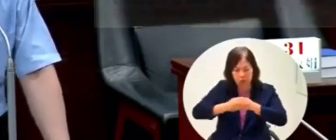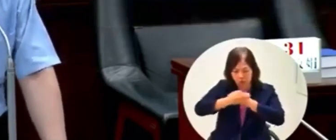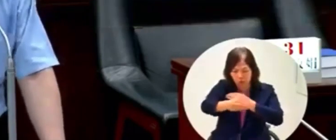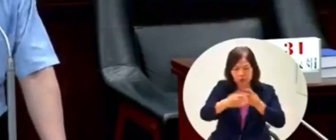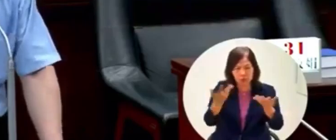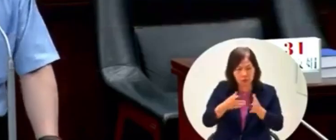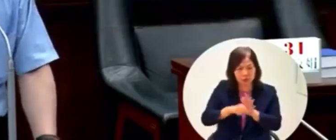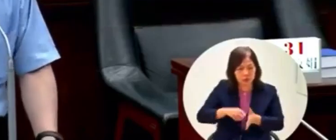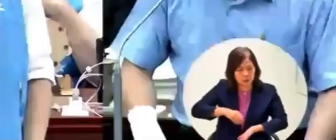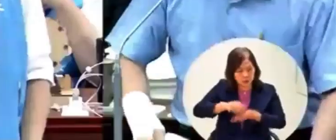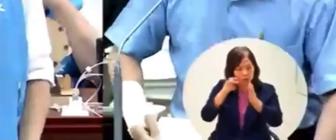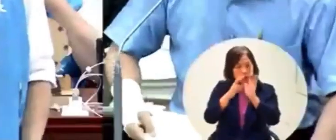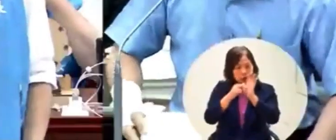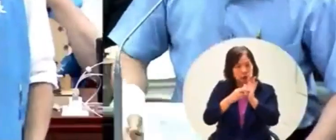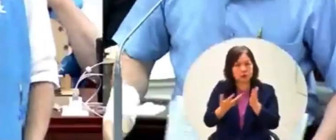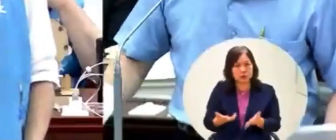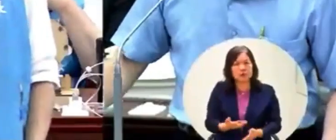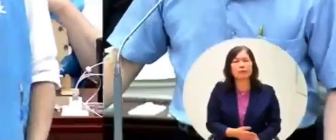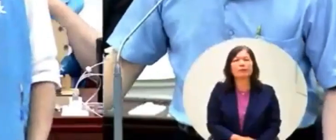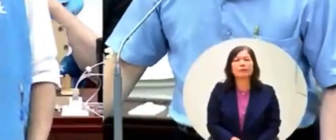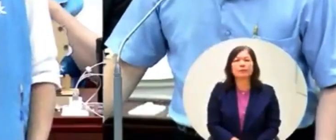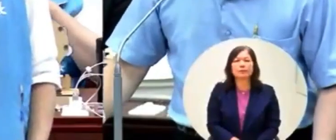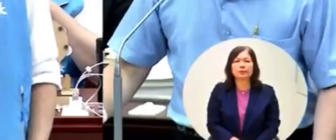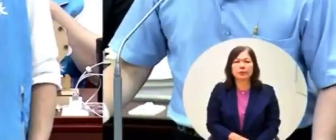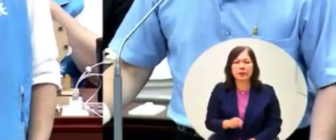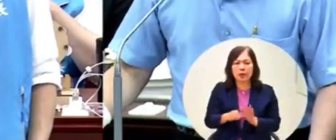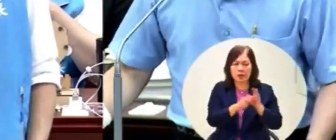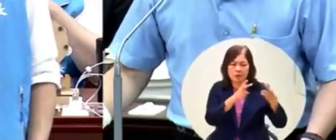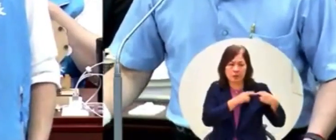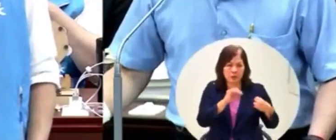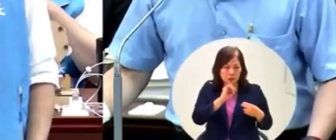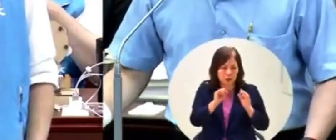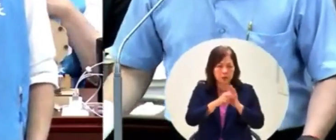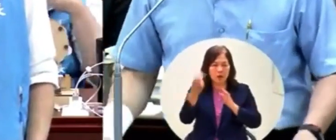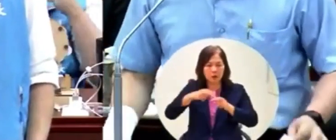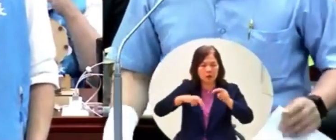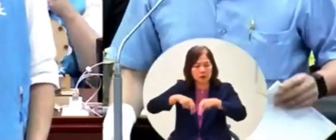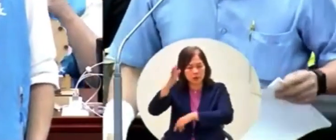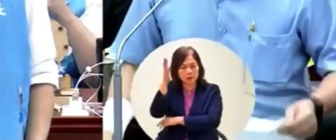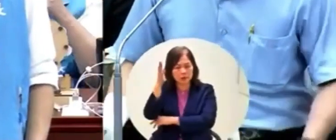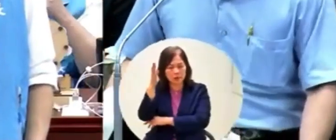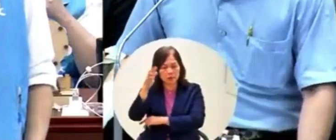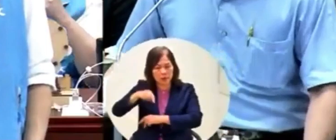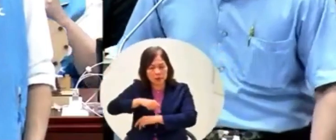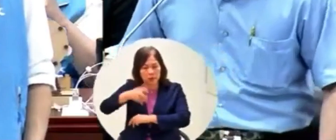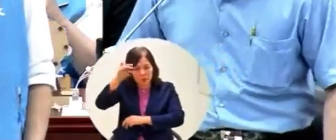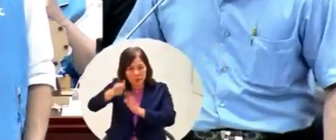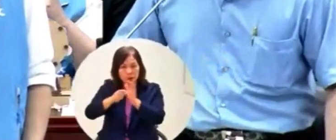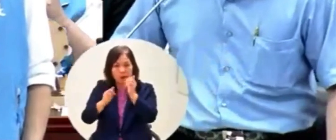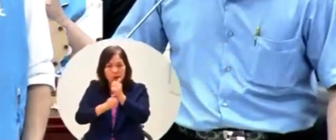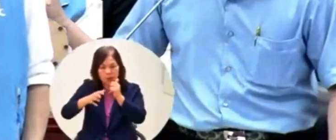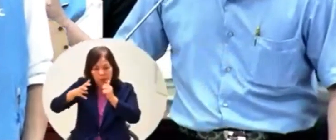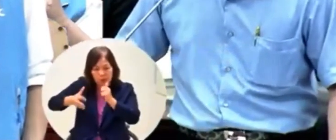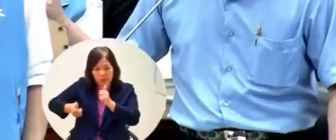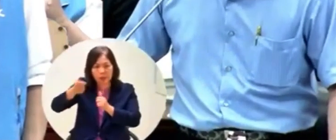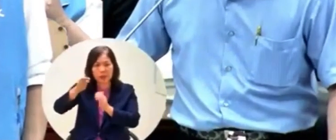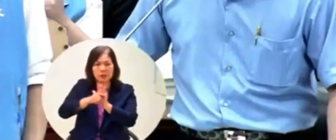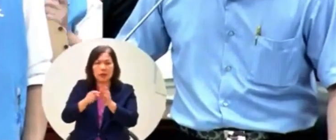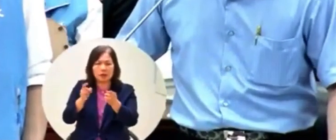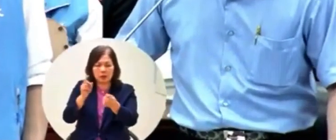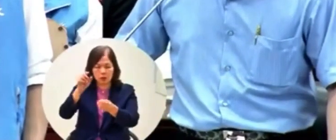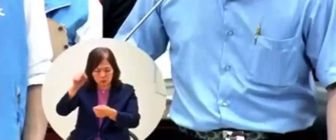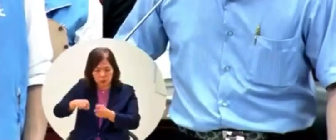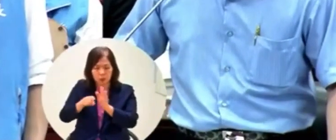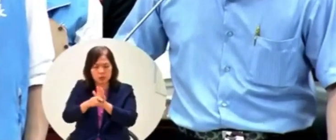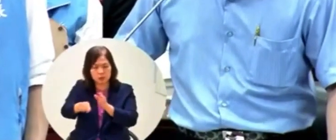市长答复。 谢谢王耀玉议员，不光是蔡英文总统，包括行政院副院长陈其迈副院长也承诺过林园这个捷运线一定要